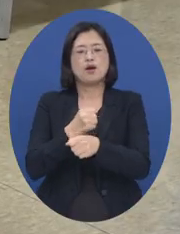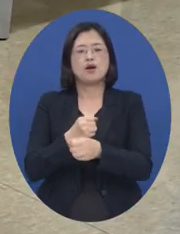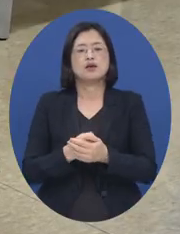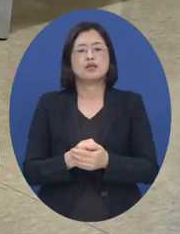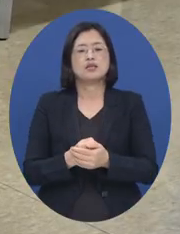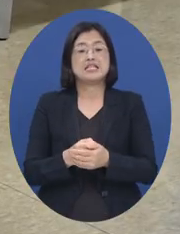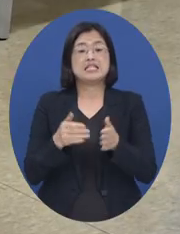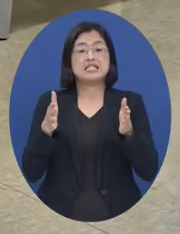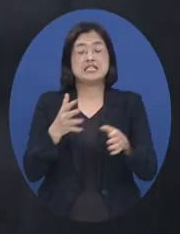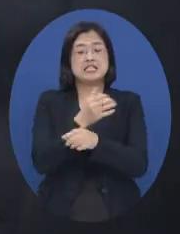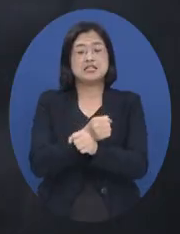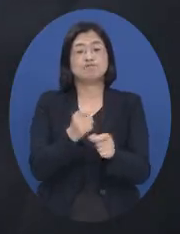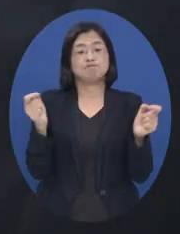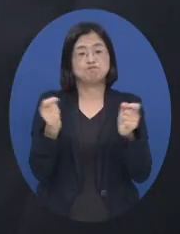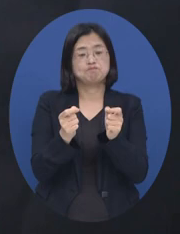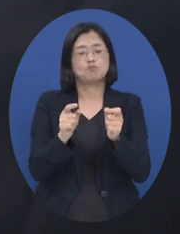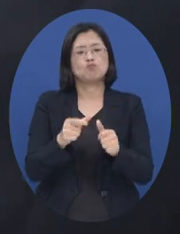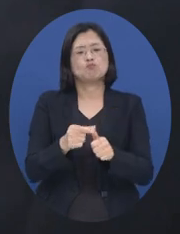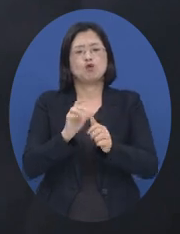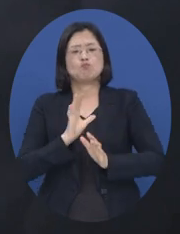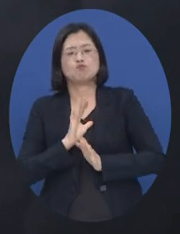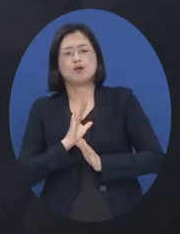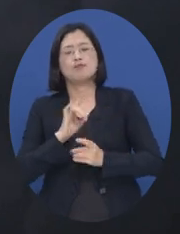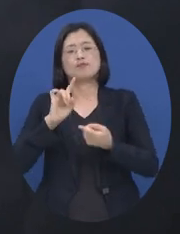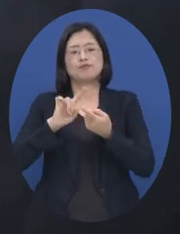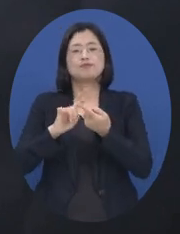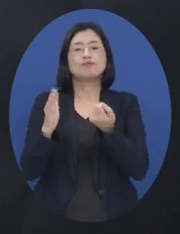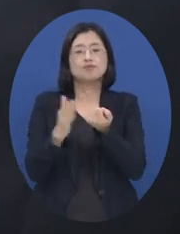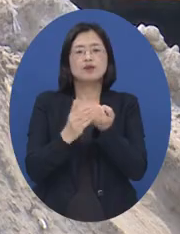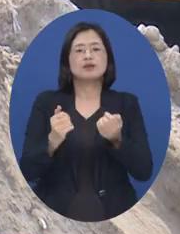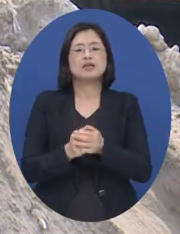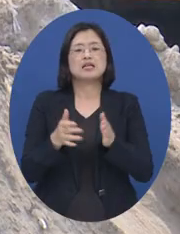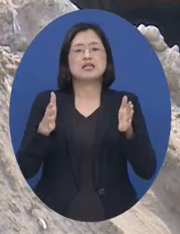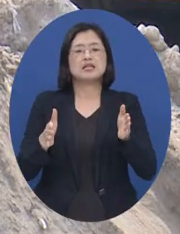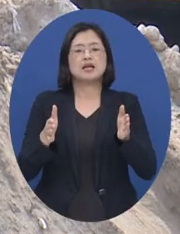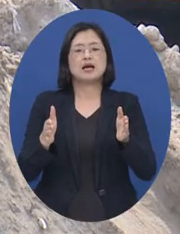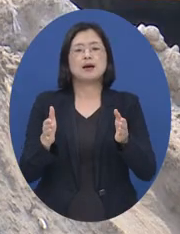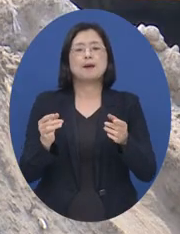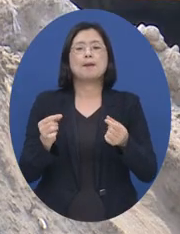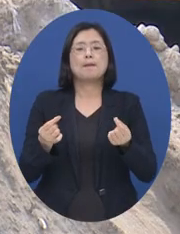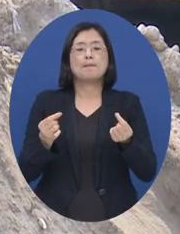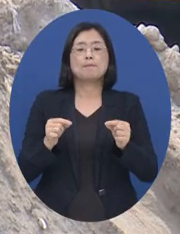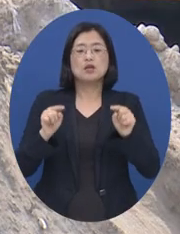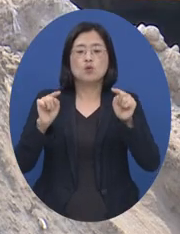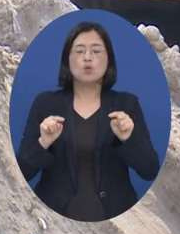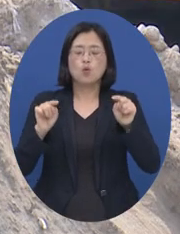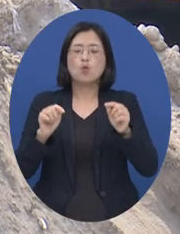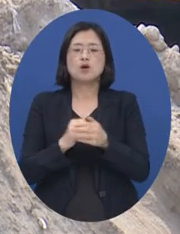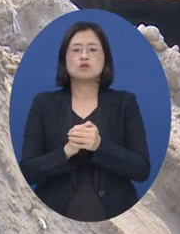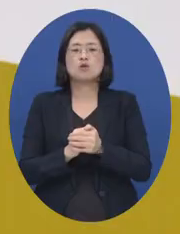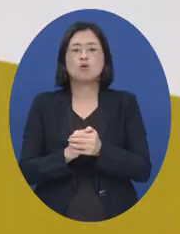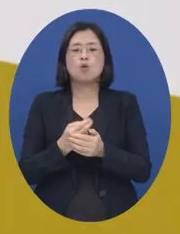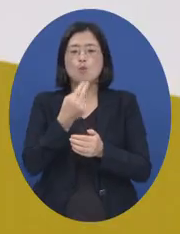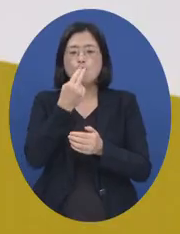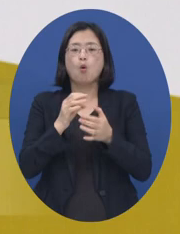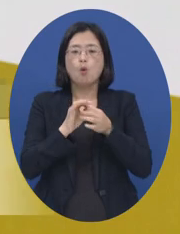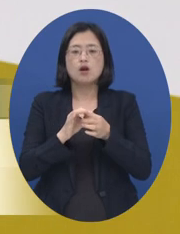기간이 짧을수록 고용 불안정성이 크다는 점을 고려해 근무 기간에 비례해 보상을 차등 지급합니다